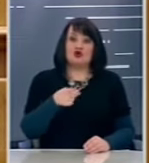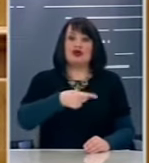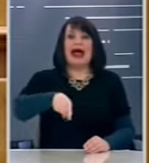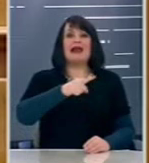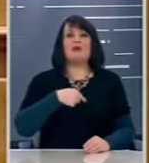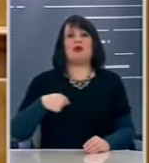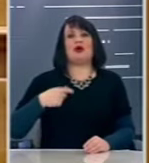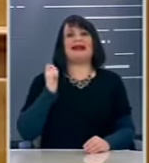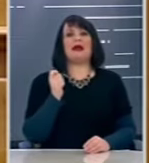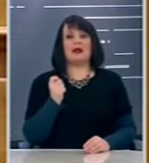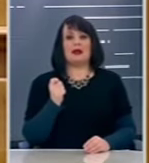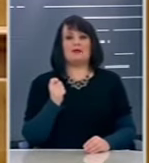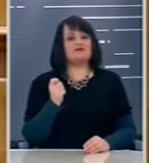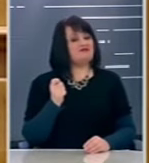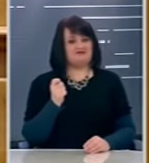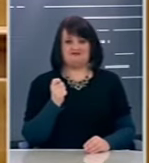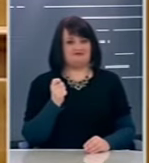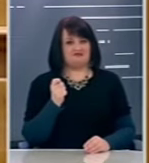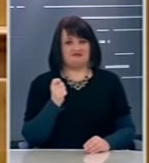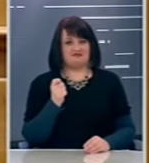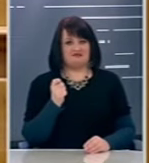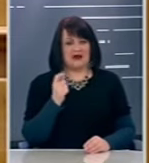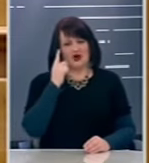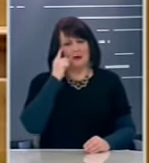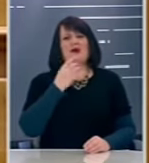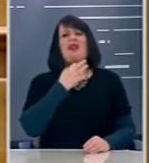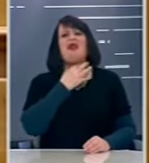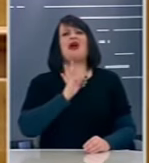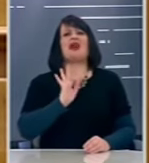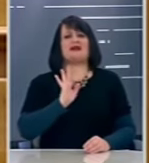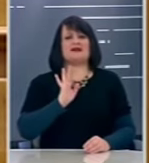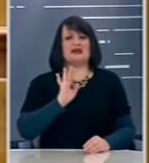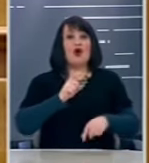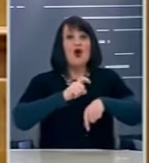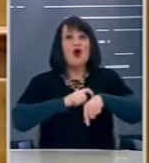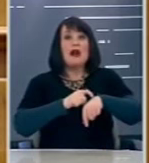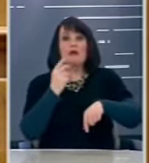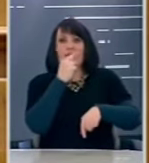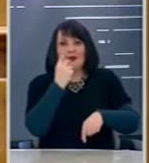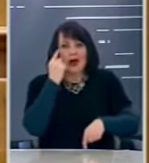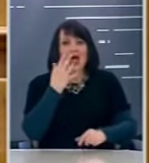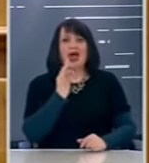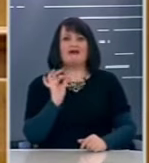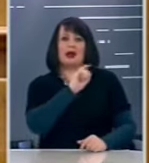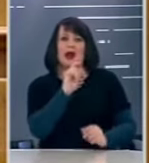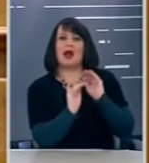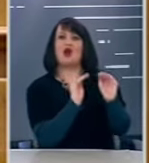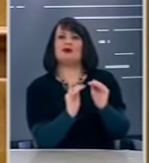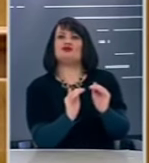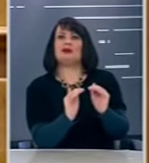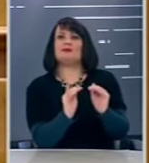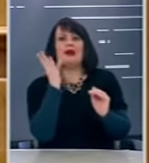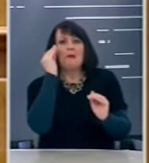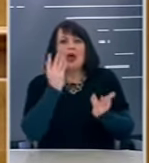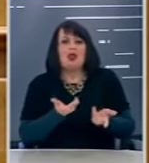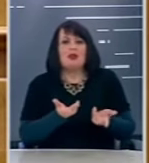του δεν έκριναν σκόπιμο να αξιοποιήσουν την ώρα του Πρωθυπουργού, διότι